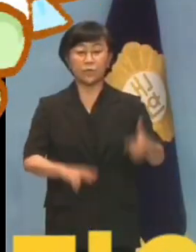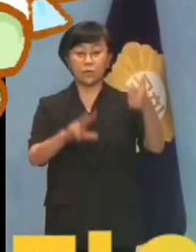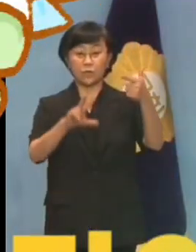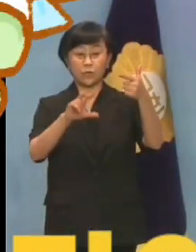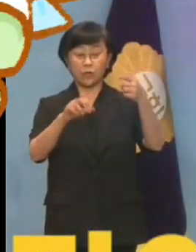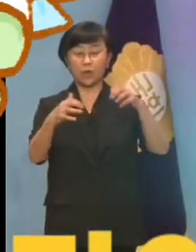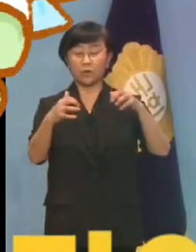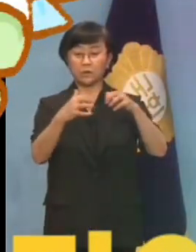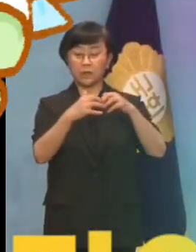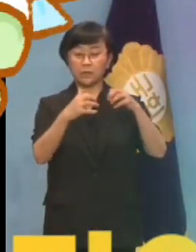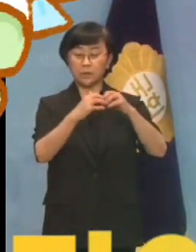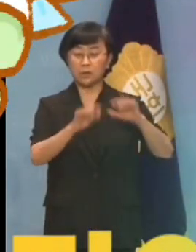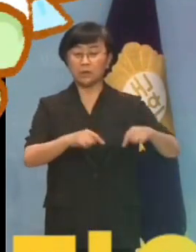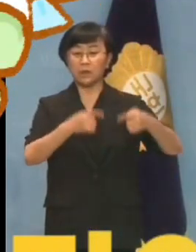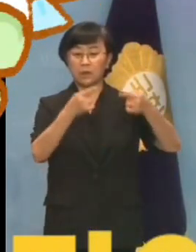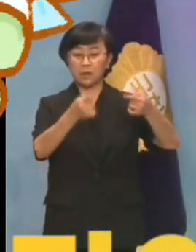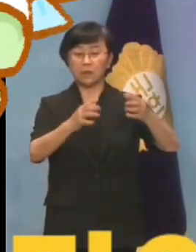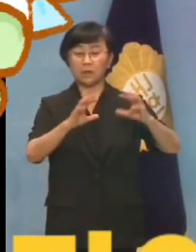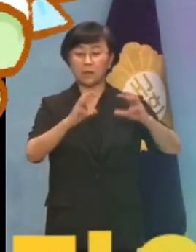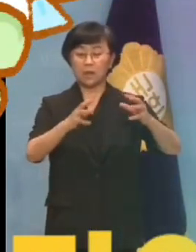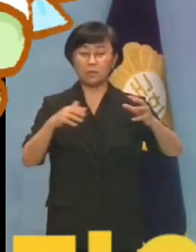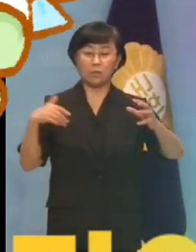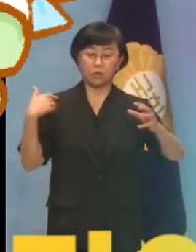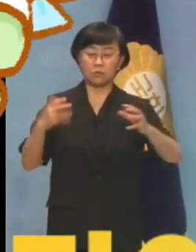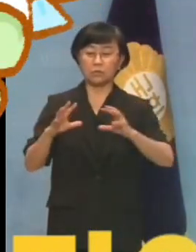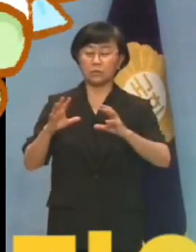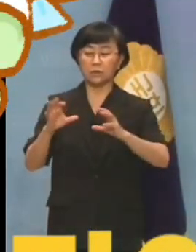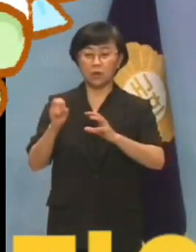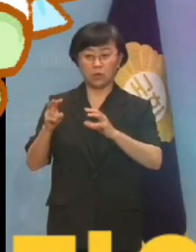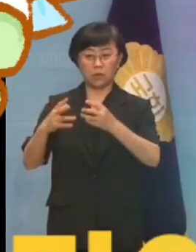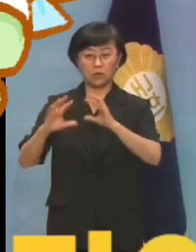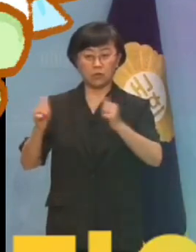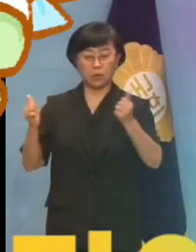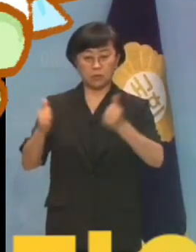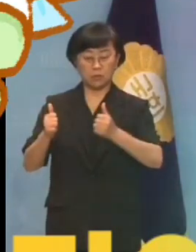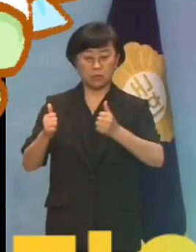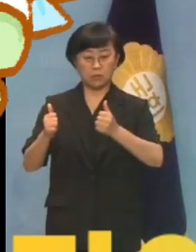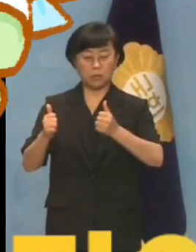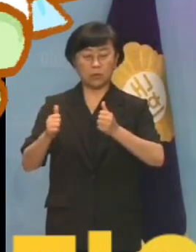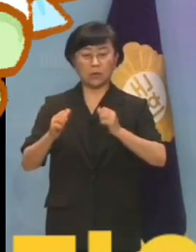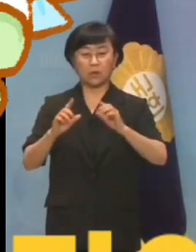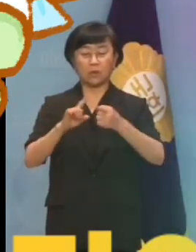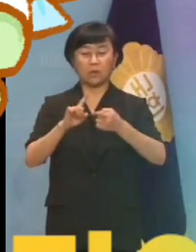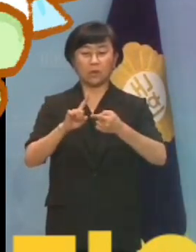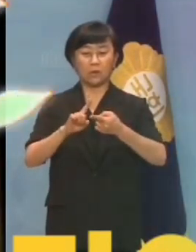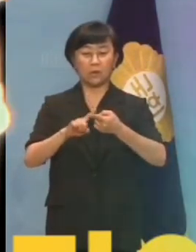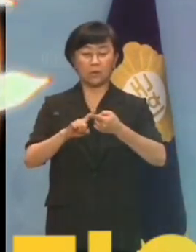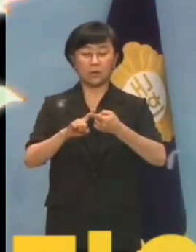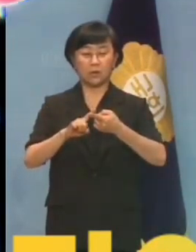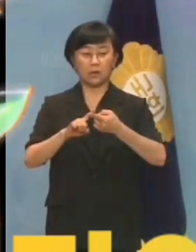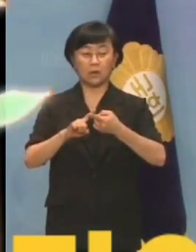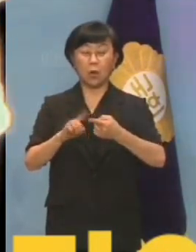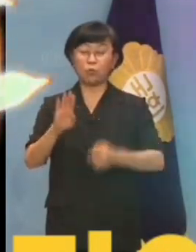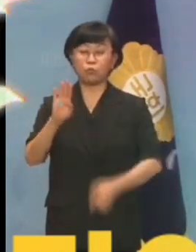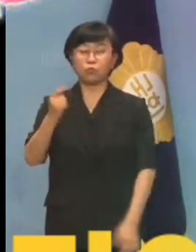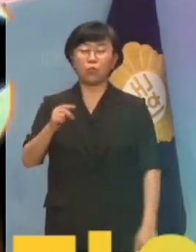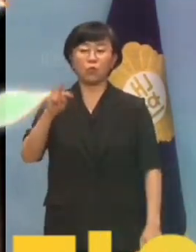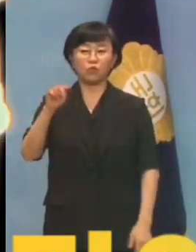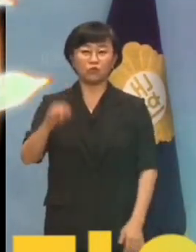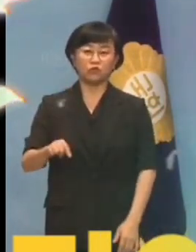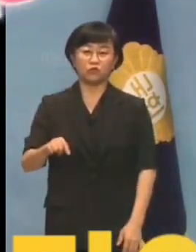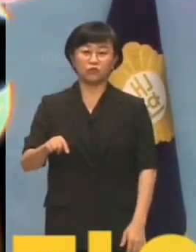6.25 참전국도 제대로 모르는 여당 국회의원, 국민의힘은 입안보